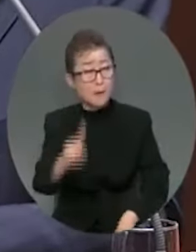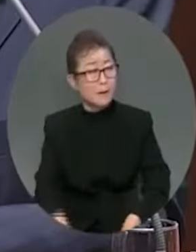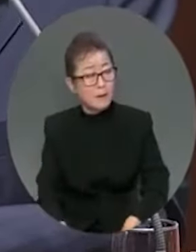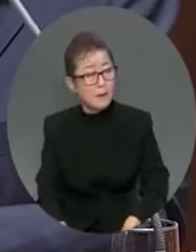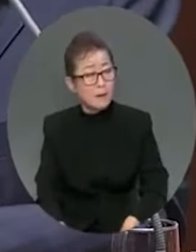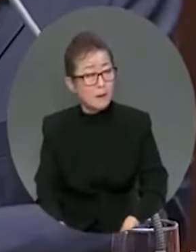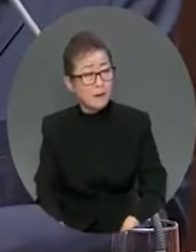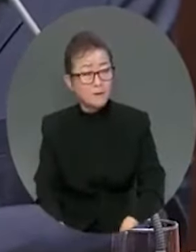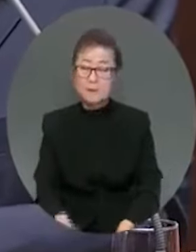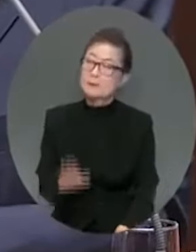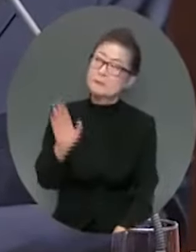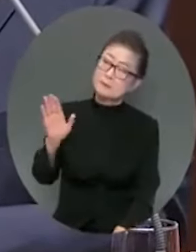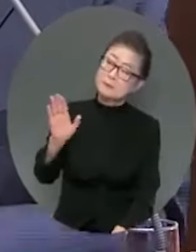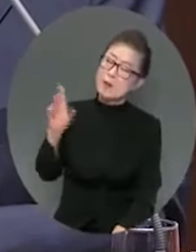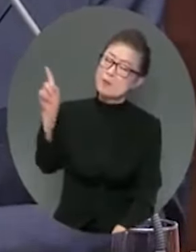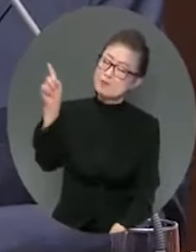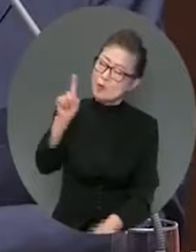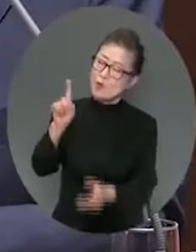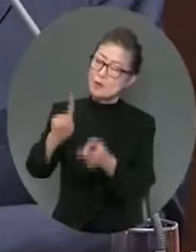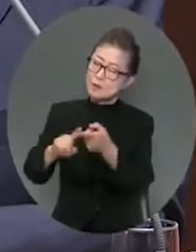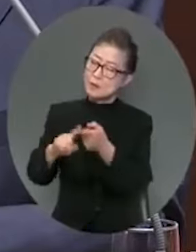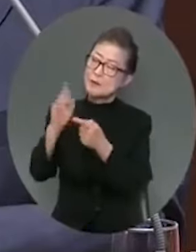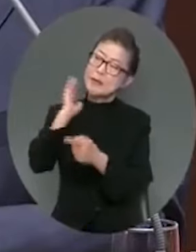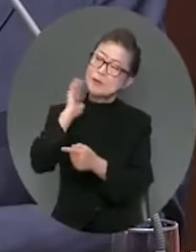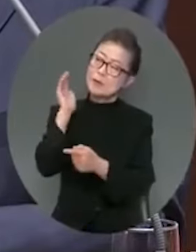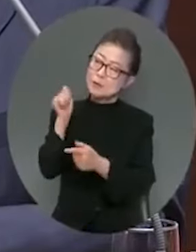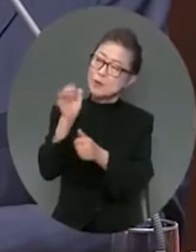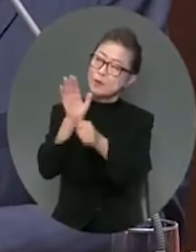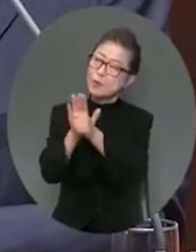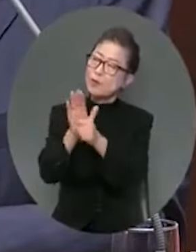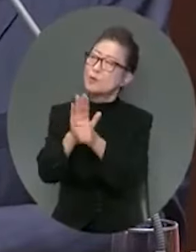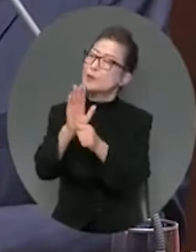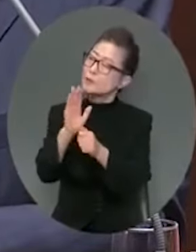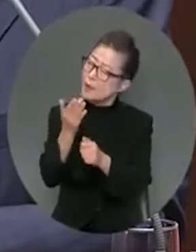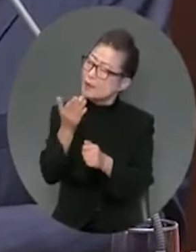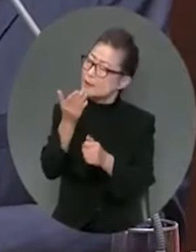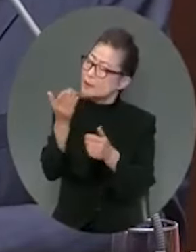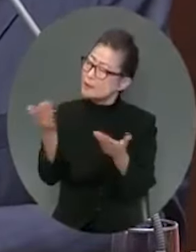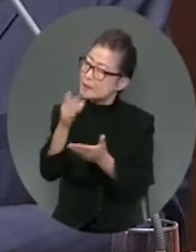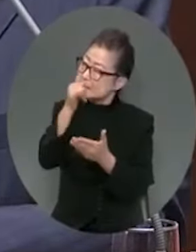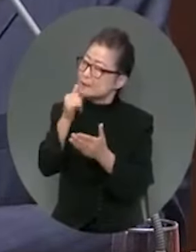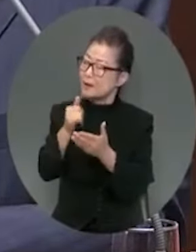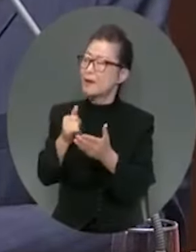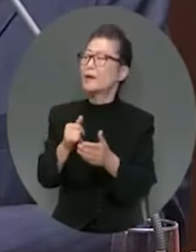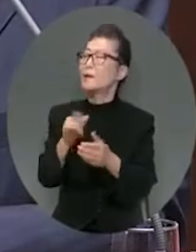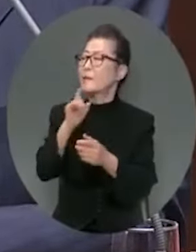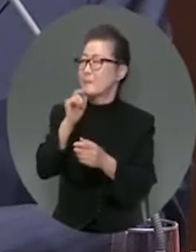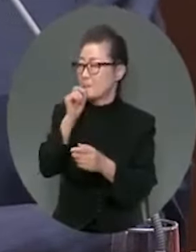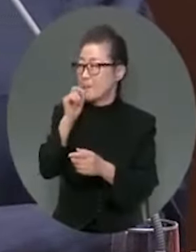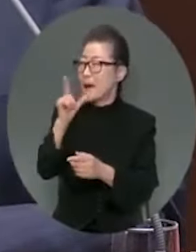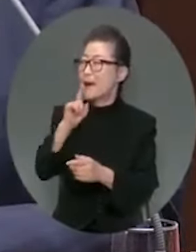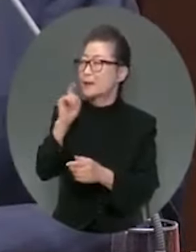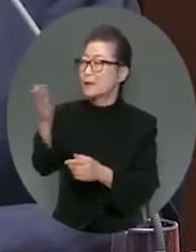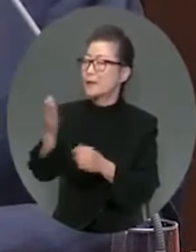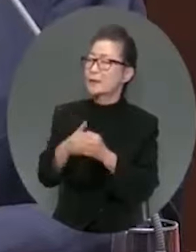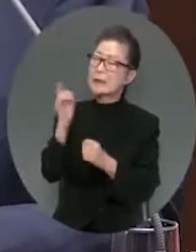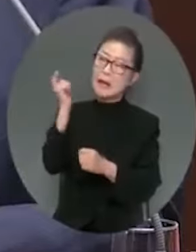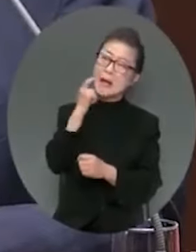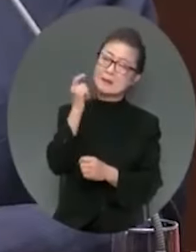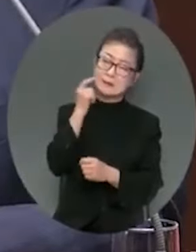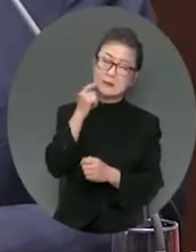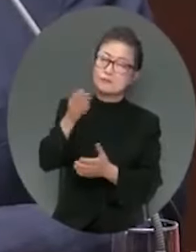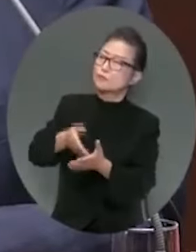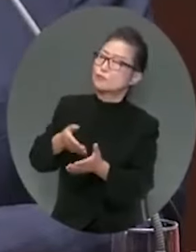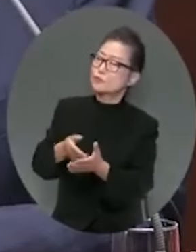무엇이든지 대통령님께 도움이 되는 말씀이라면 하겠습니다. 그러나 가짜뉴스와 선동을 전제로 해서 말씀드릴 수 있다고 생각합니다.